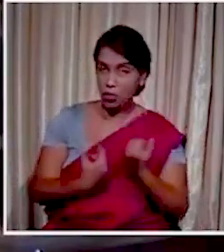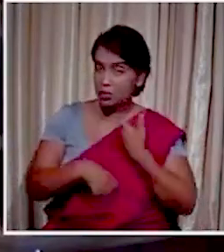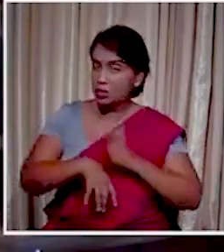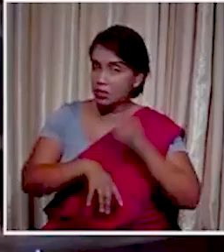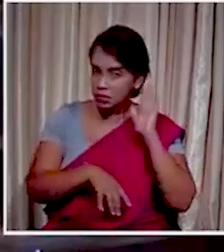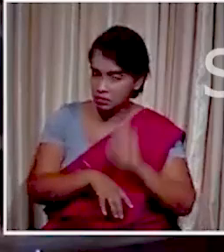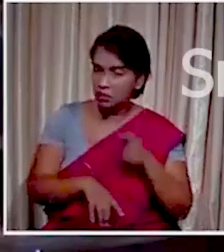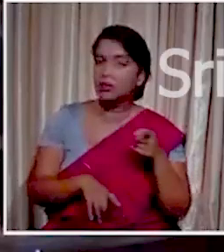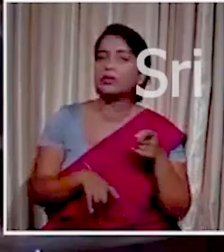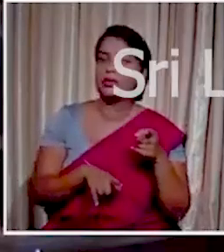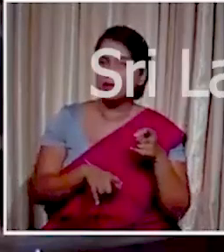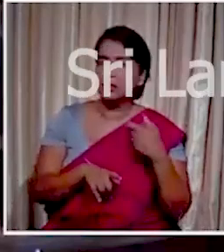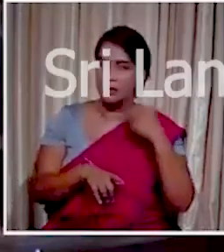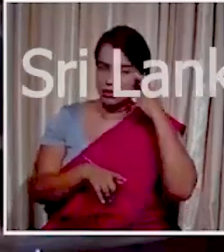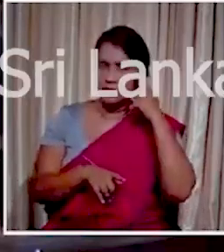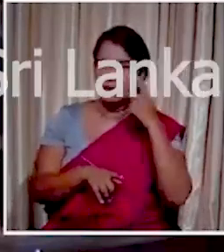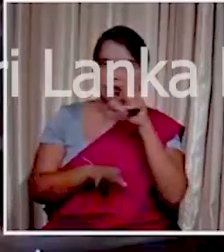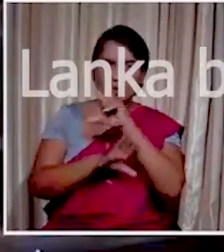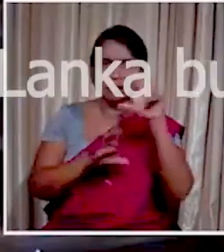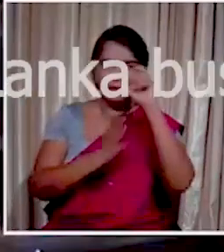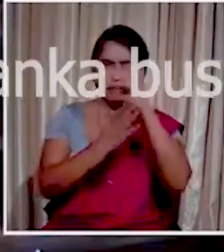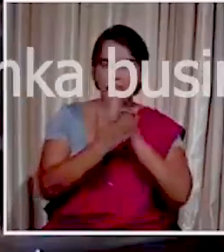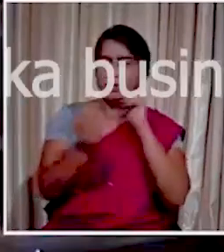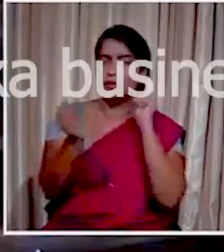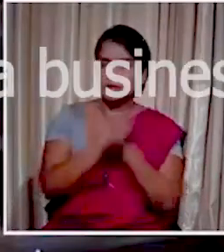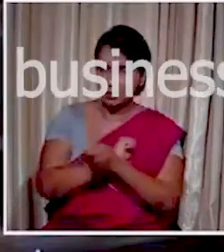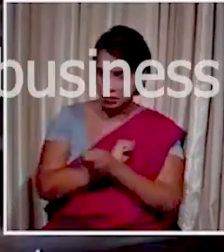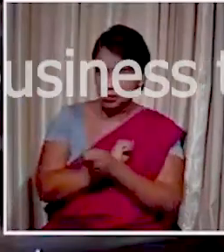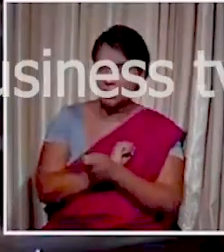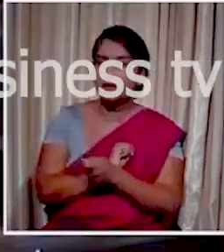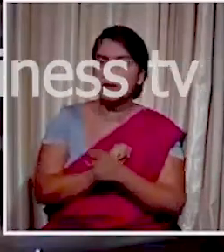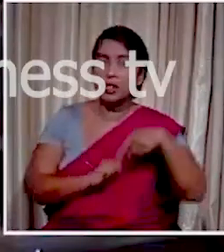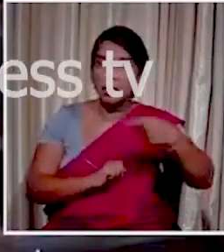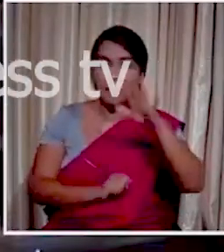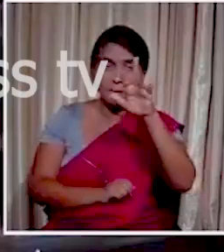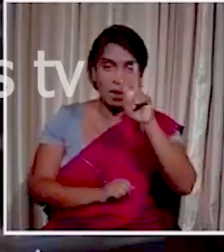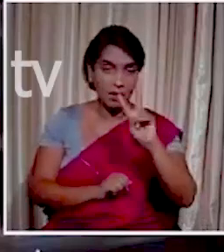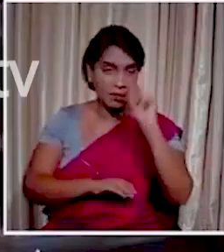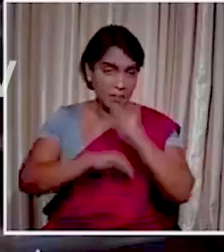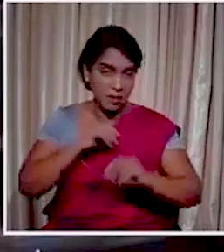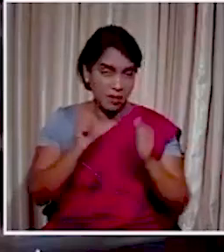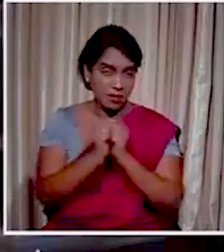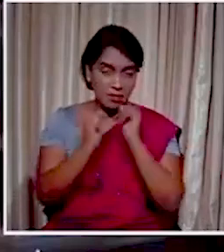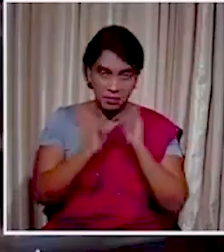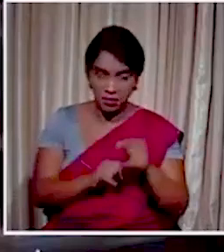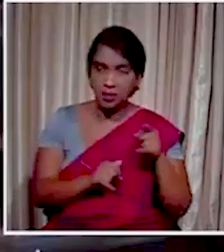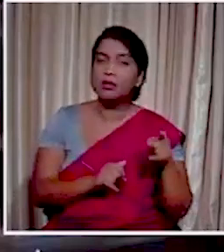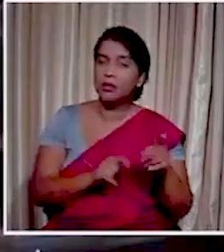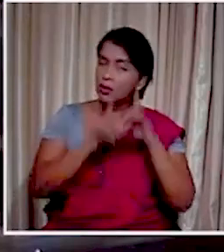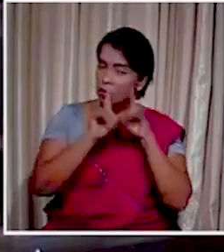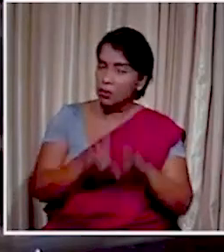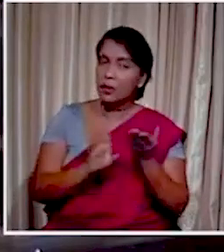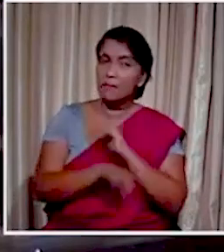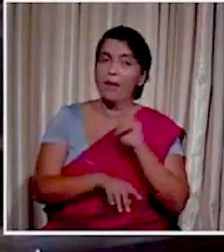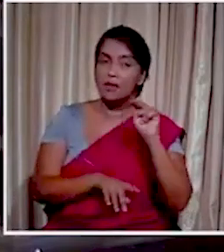හිදී මට මතකයි 18 වෙනි සංශෝධන අවස්ථාවේදී දින 52ක කුමන්ත්‍රණ අවස්ථාවේදී ඒ වගේම පහුගිය